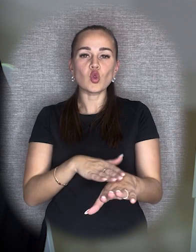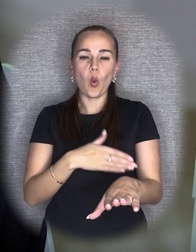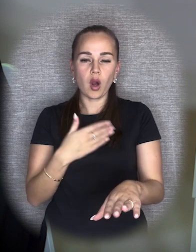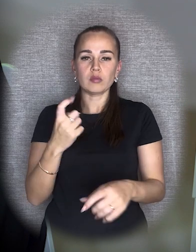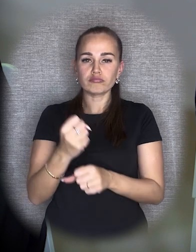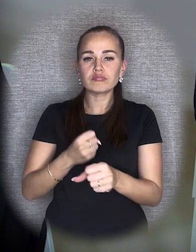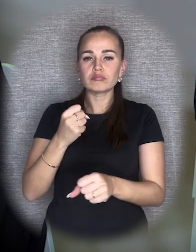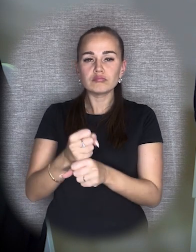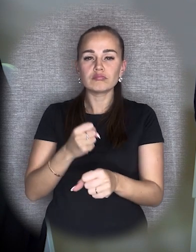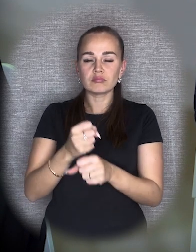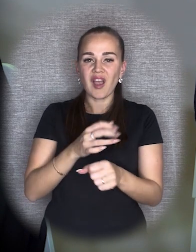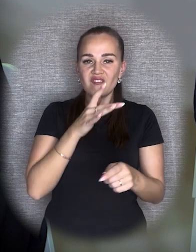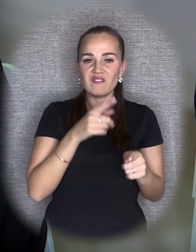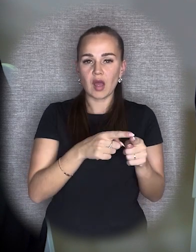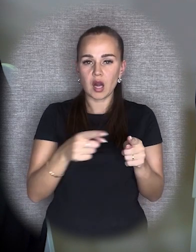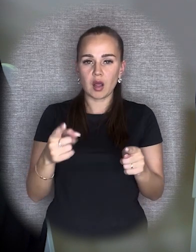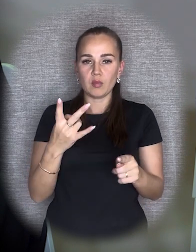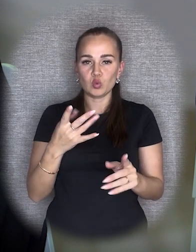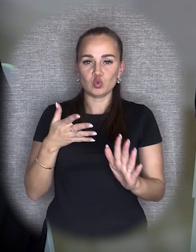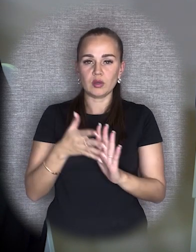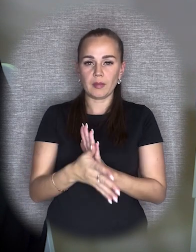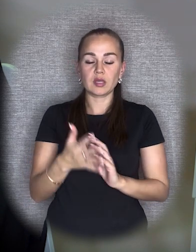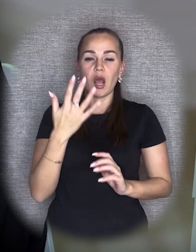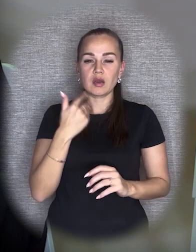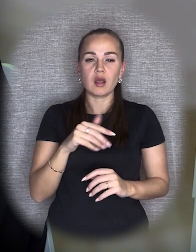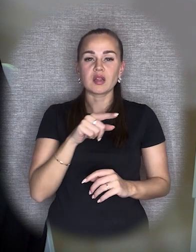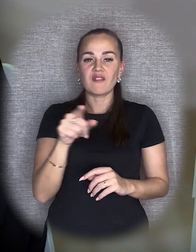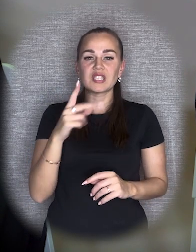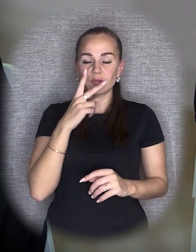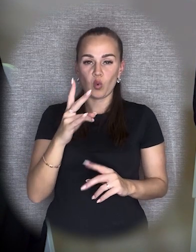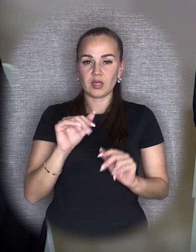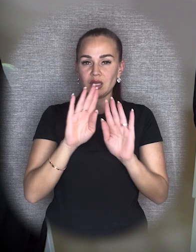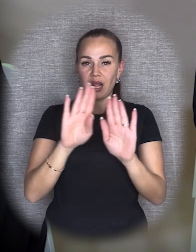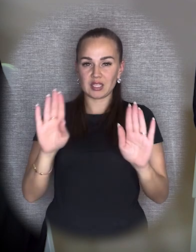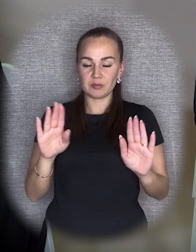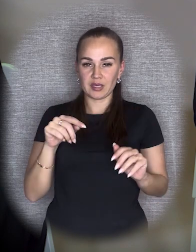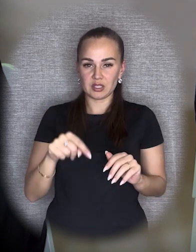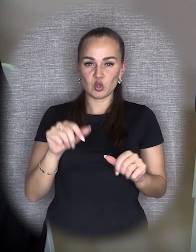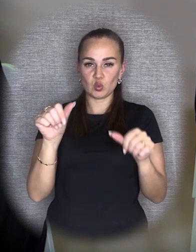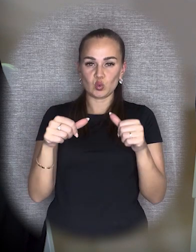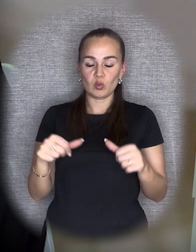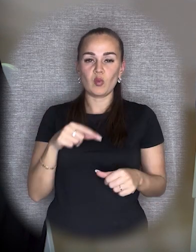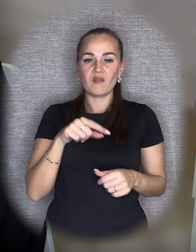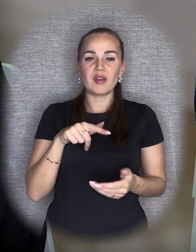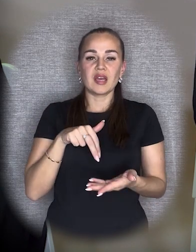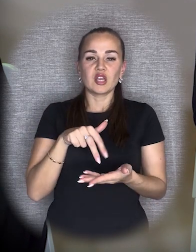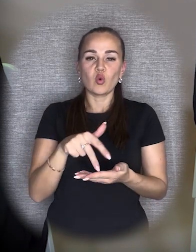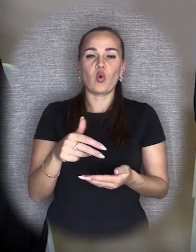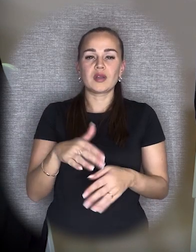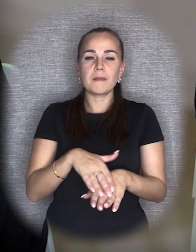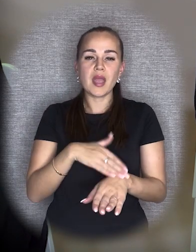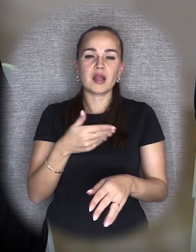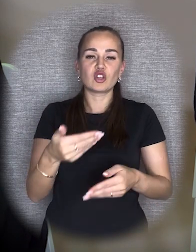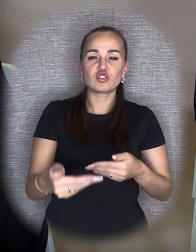на вот эту экспозицию «Скульптура. 20 век», мы идем по ней шаг за шагом, и